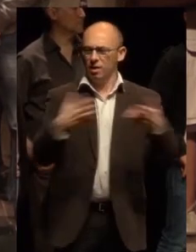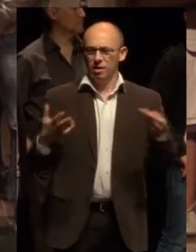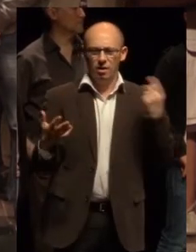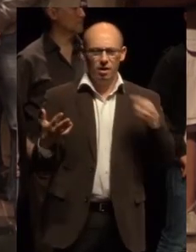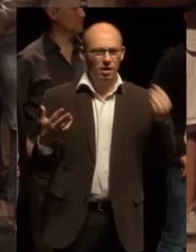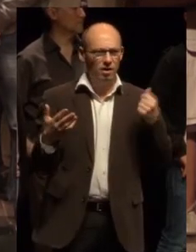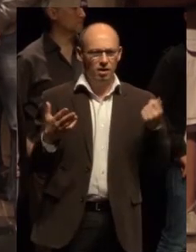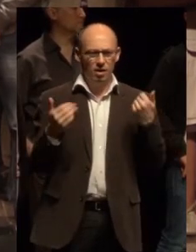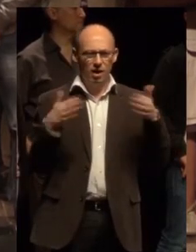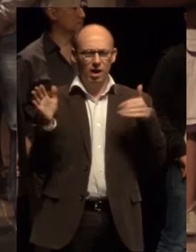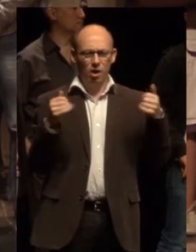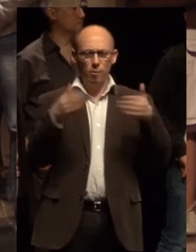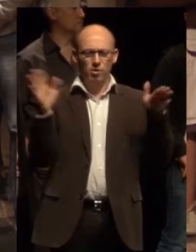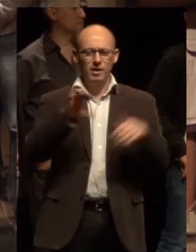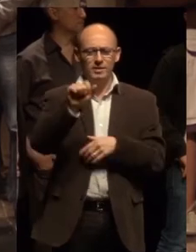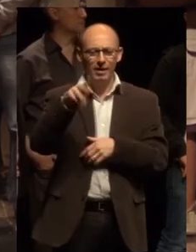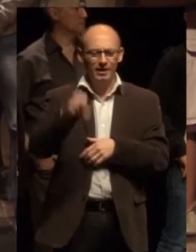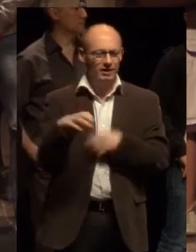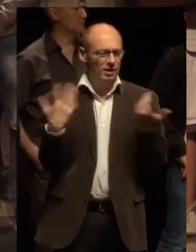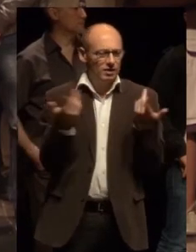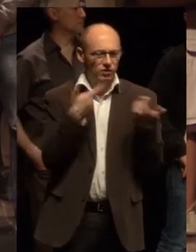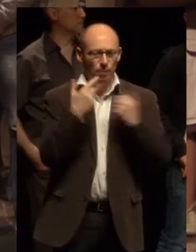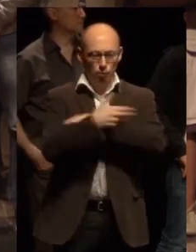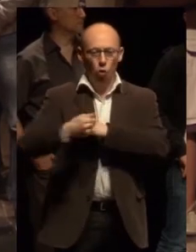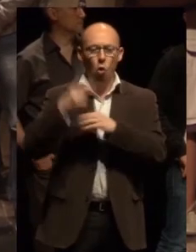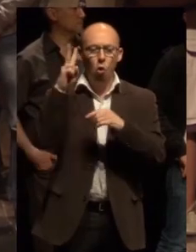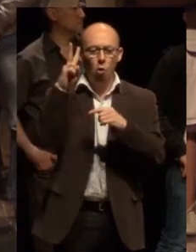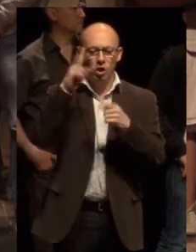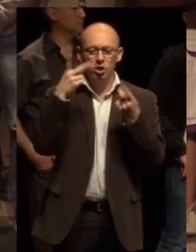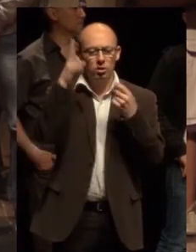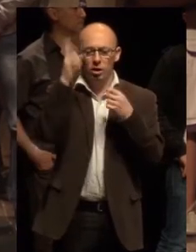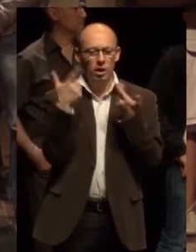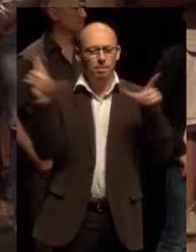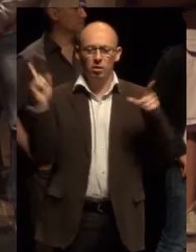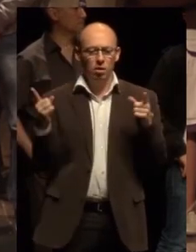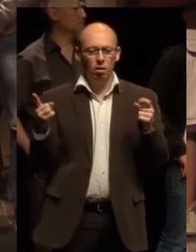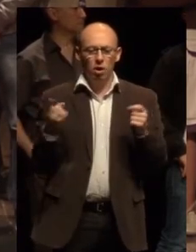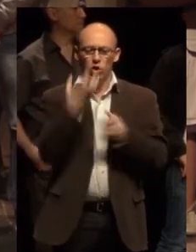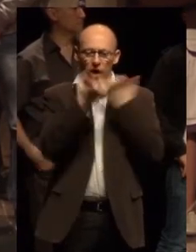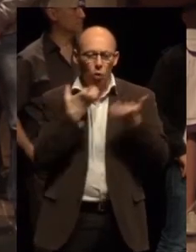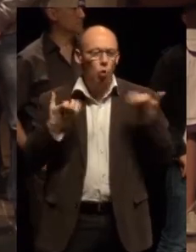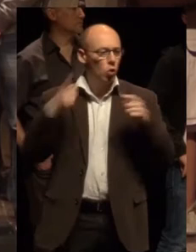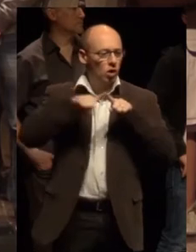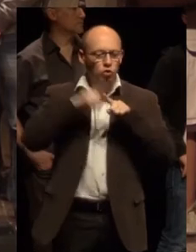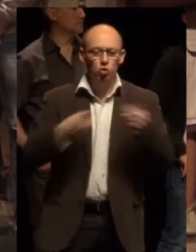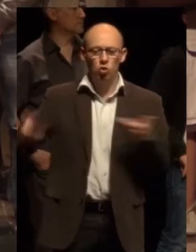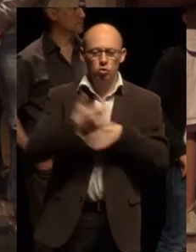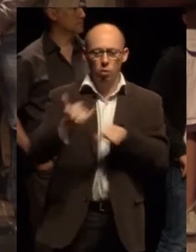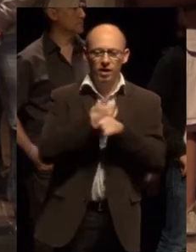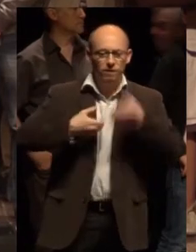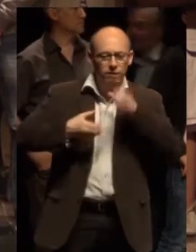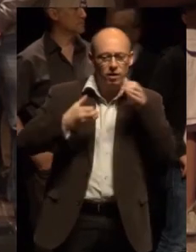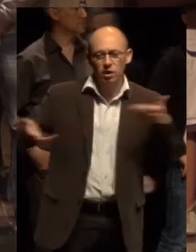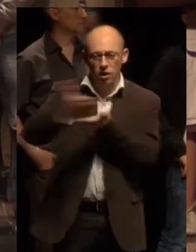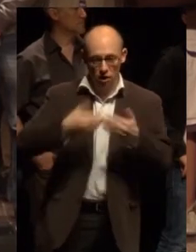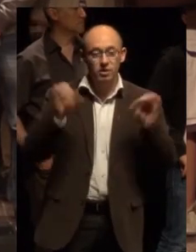open space parce que ça va me faire gronder, mais un bureau collectif et également un espace de convivialité où on puisse se retrouver et boire le café, parce que c'est